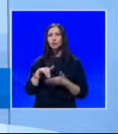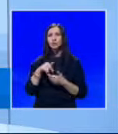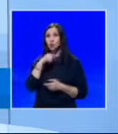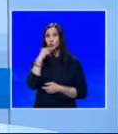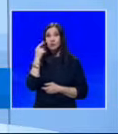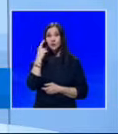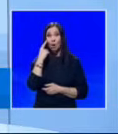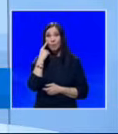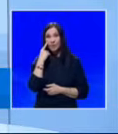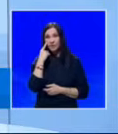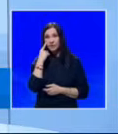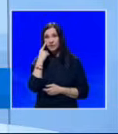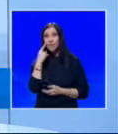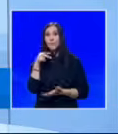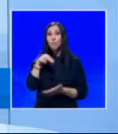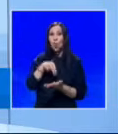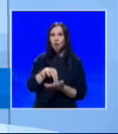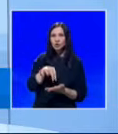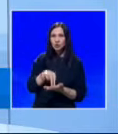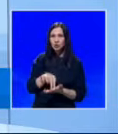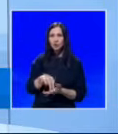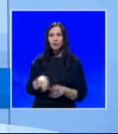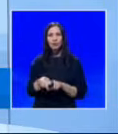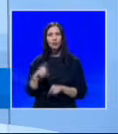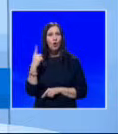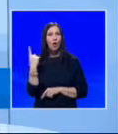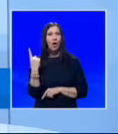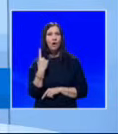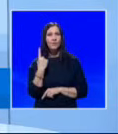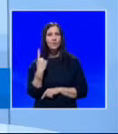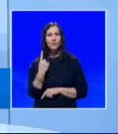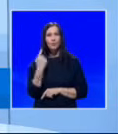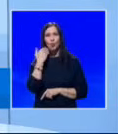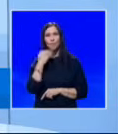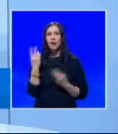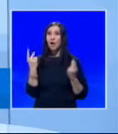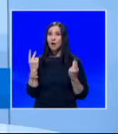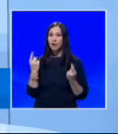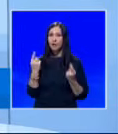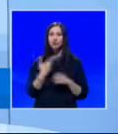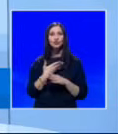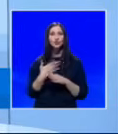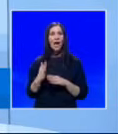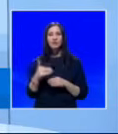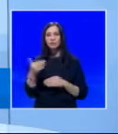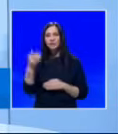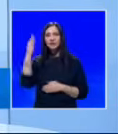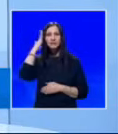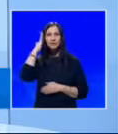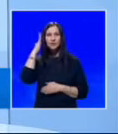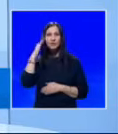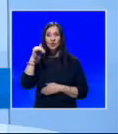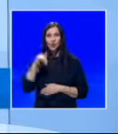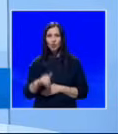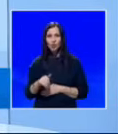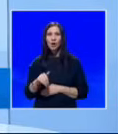се опитва да се позиционира като един добър играч, най-вече пред държавите от